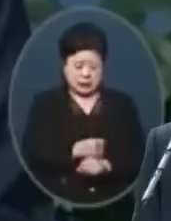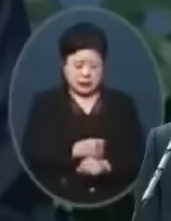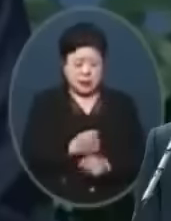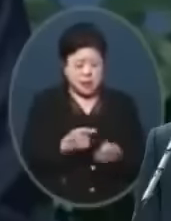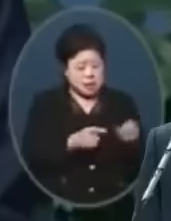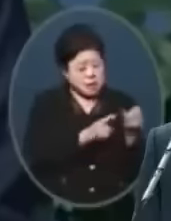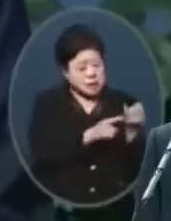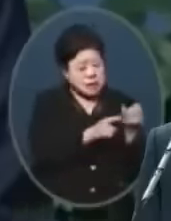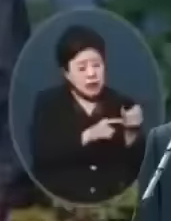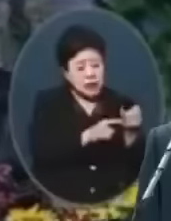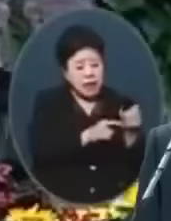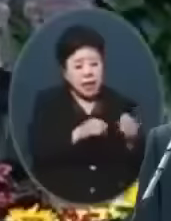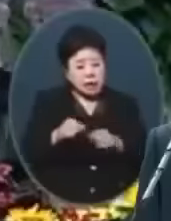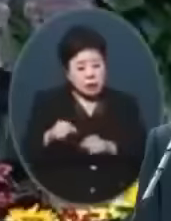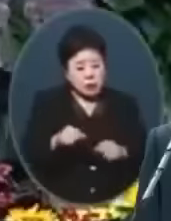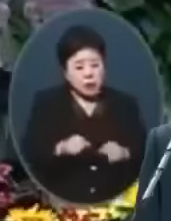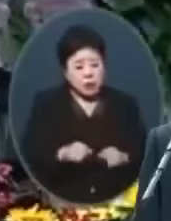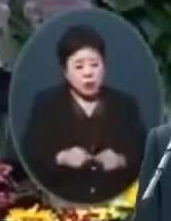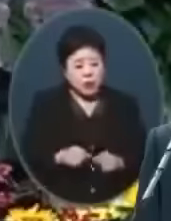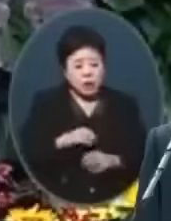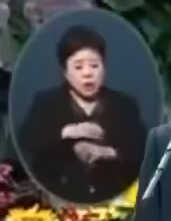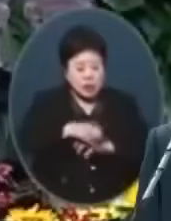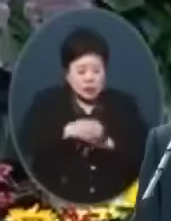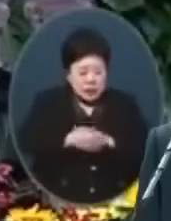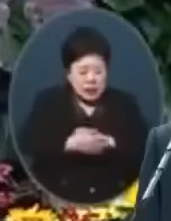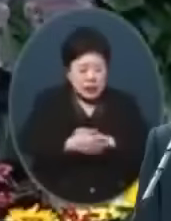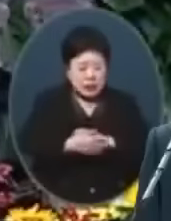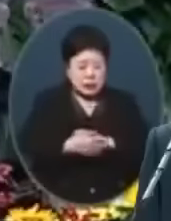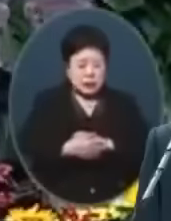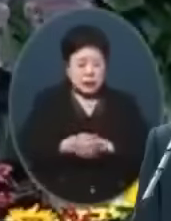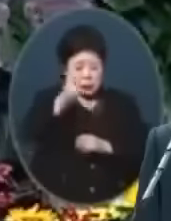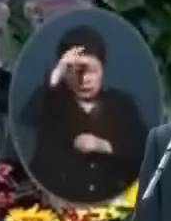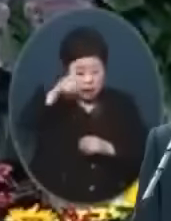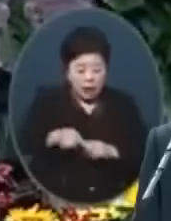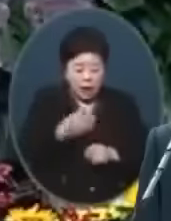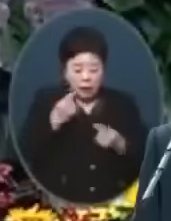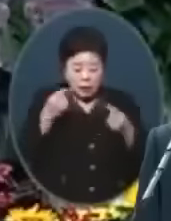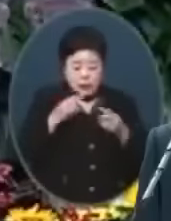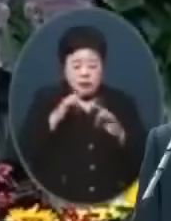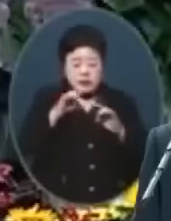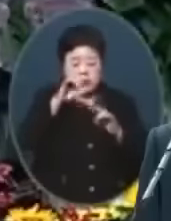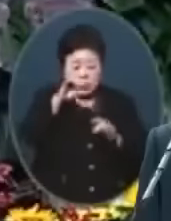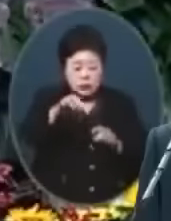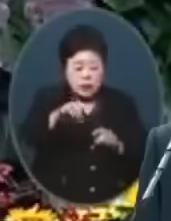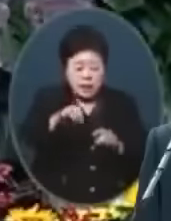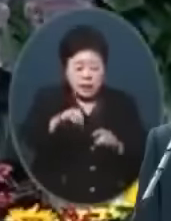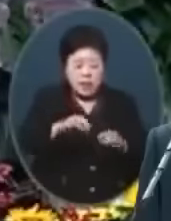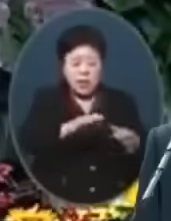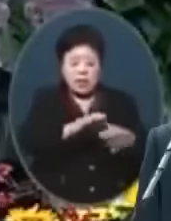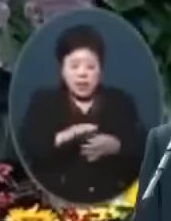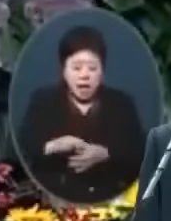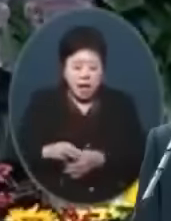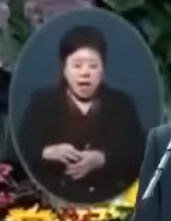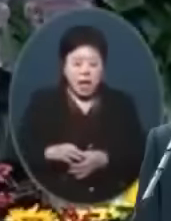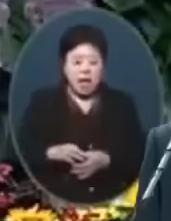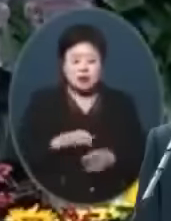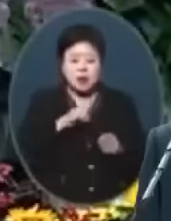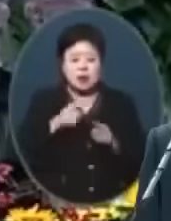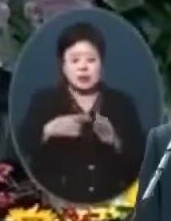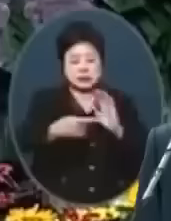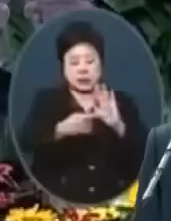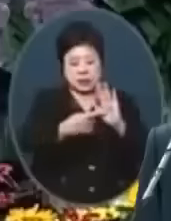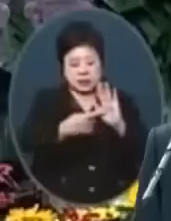이 여자가 한 행동은 온천하에 복음이 전거되는데 나에 대한 말씀을 할 때